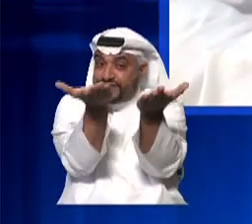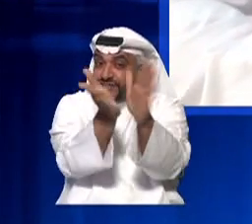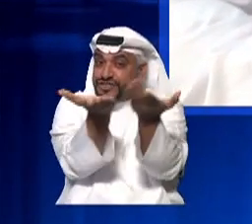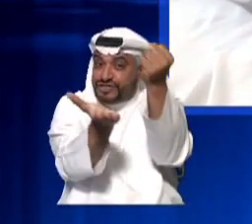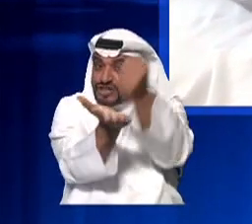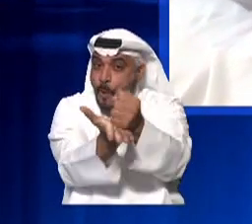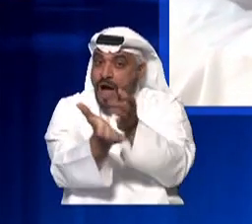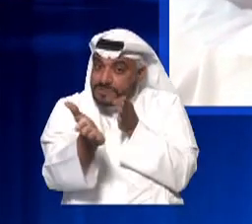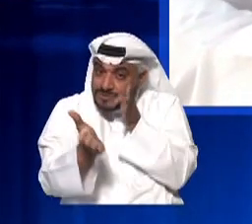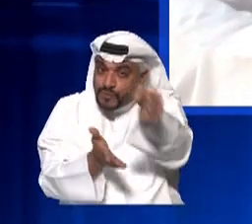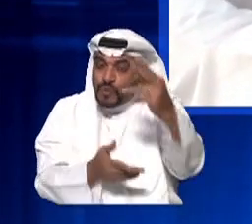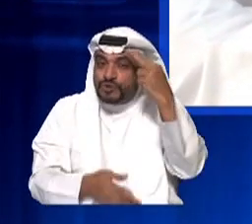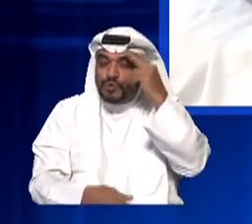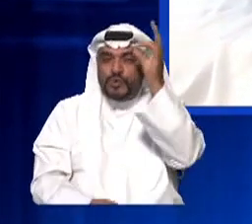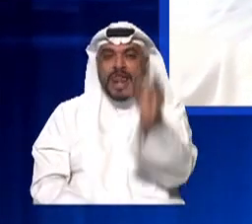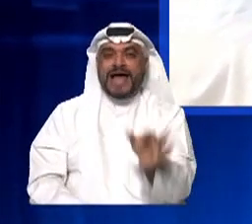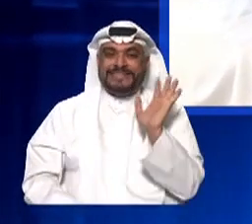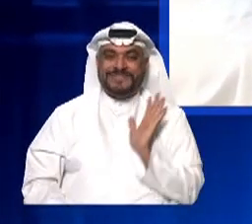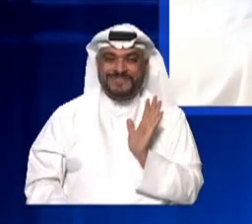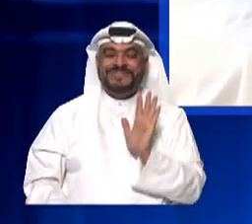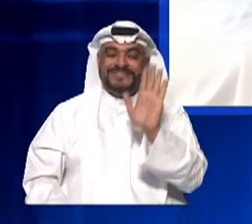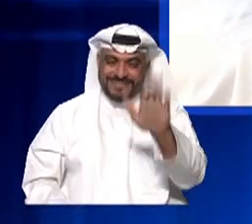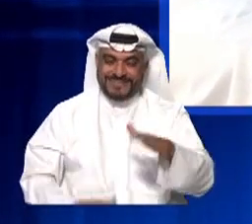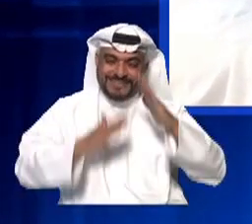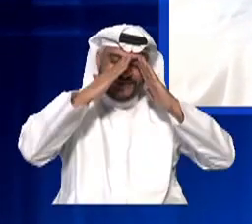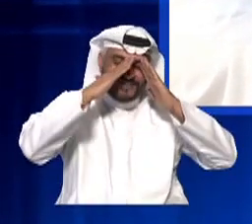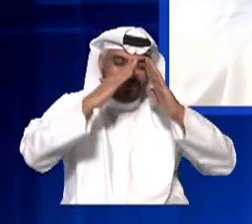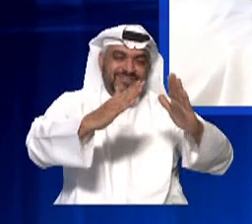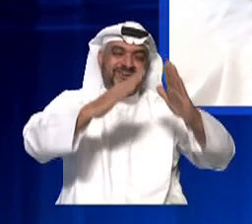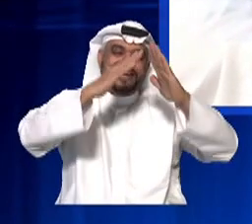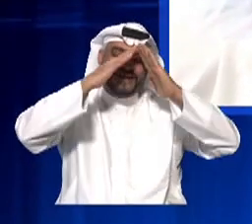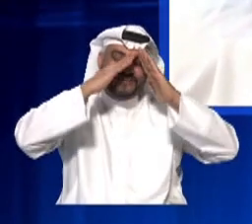لك رائد الشمري مراسل تلفزيون دولة الكويت